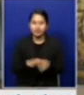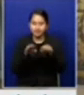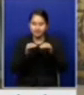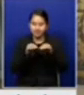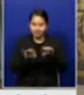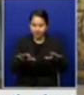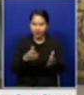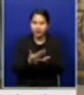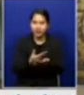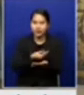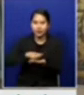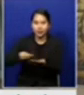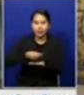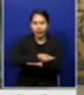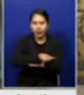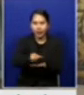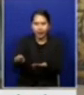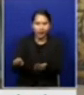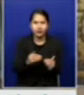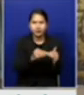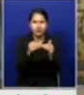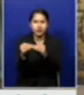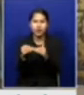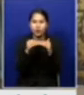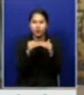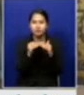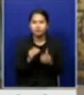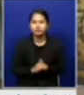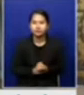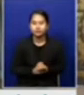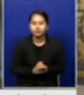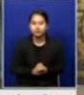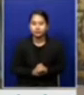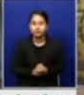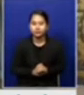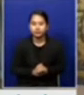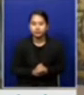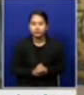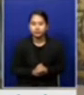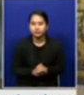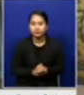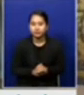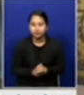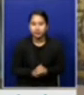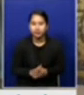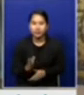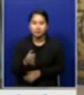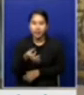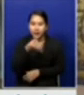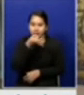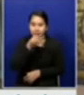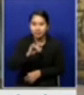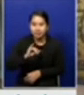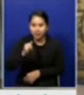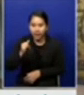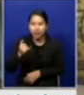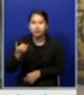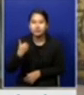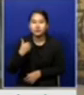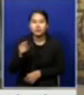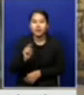าคกันแน่นอนครับจะมีอาชีพบางอาชีพเช่นเป็นราชการเป็นพนักงานรัฐวิส